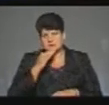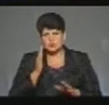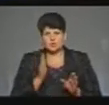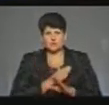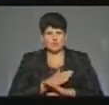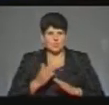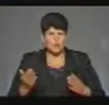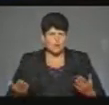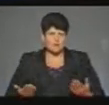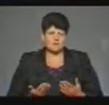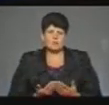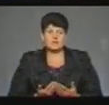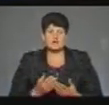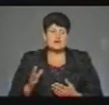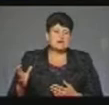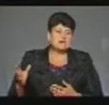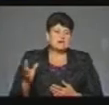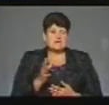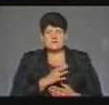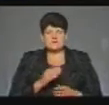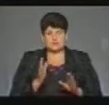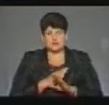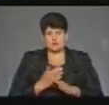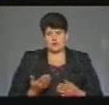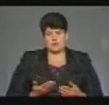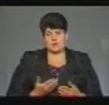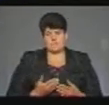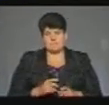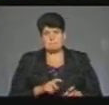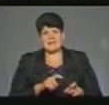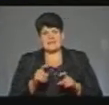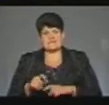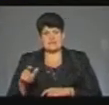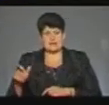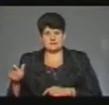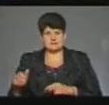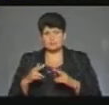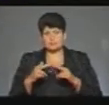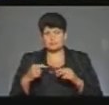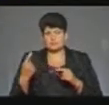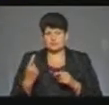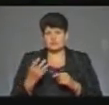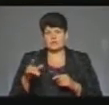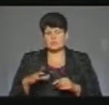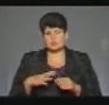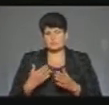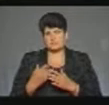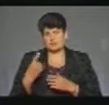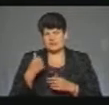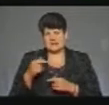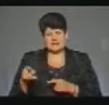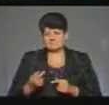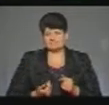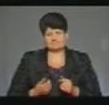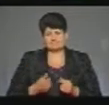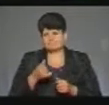і батьківська, і всіх доля переселенців. На Дніпропетровщині, в селі П'ятихатки, родина перебувала близько року. Не